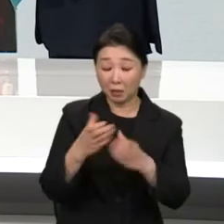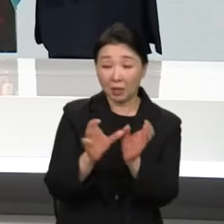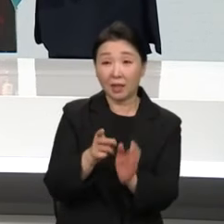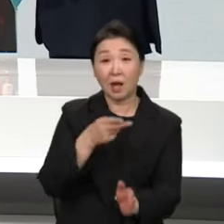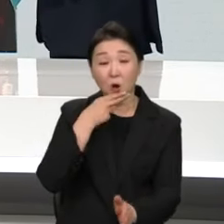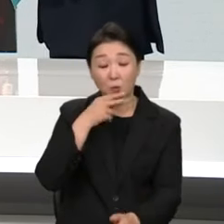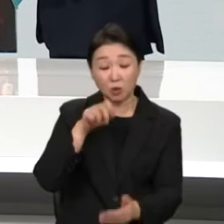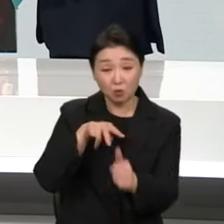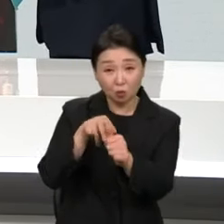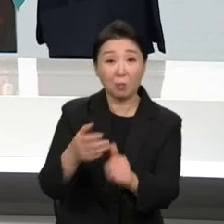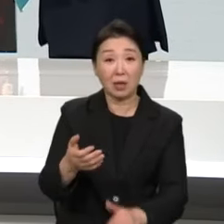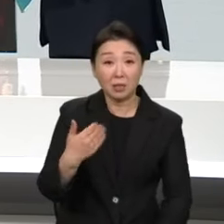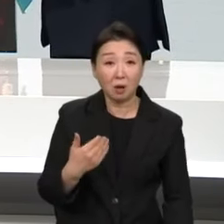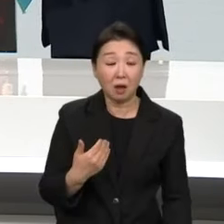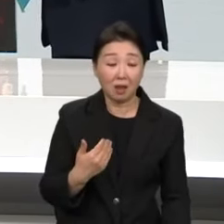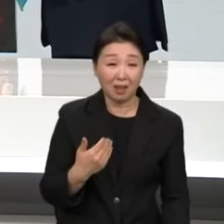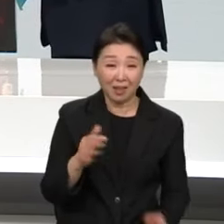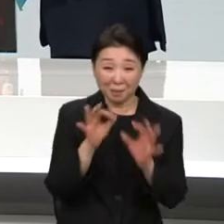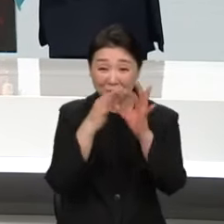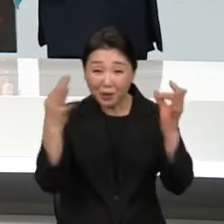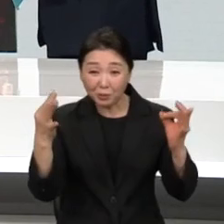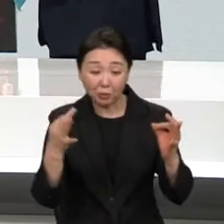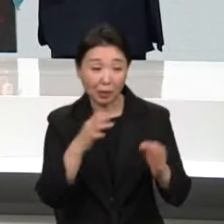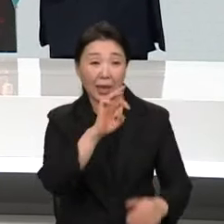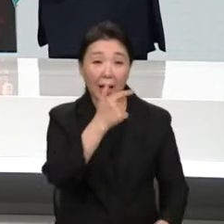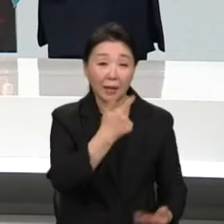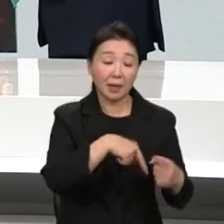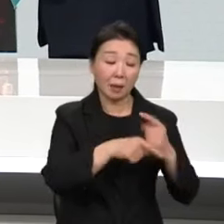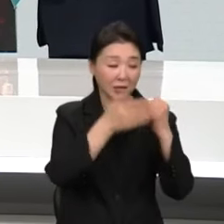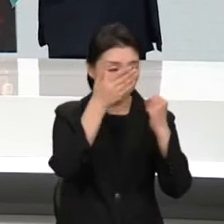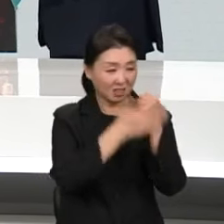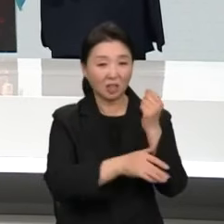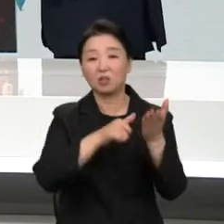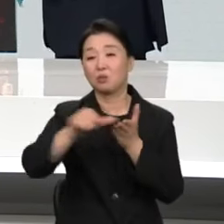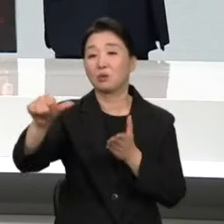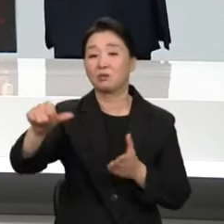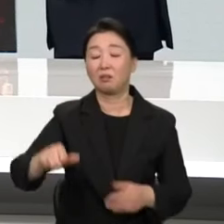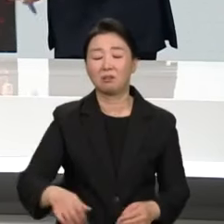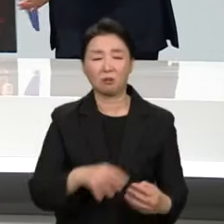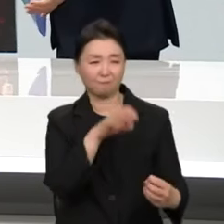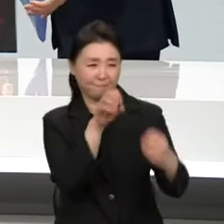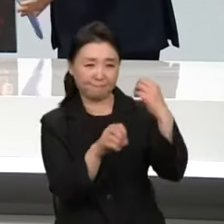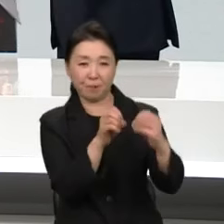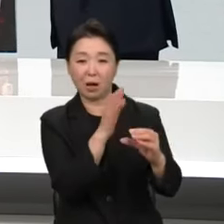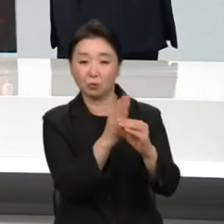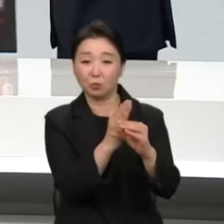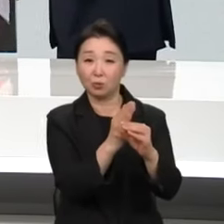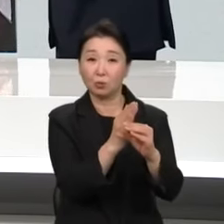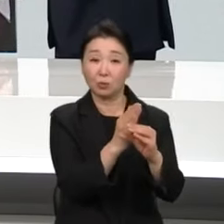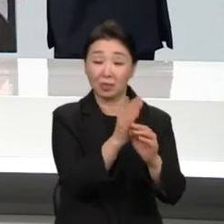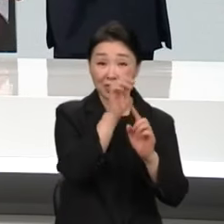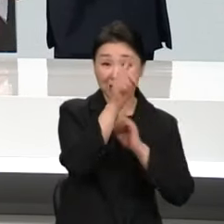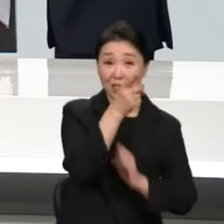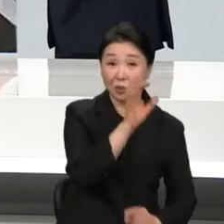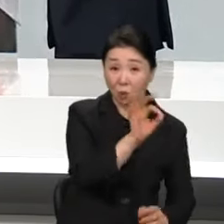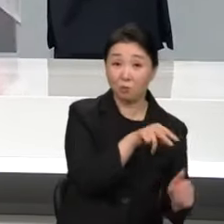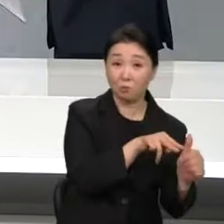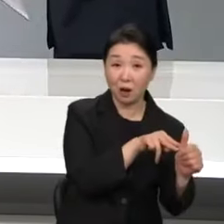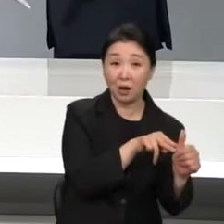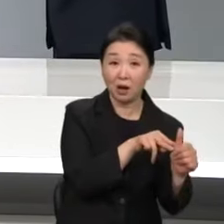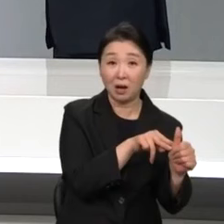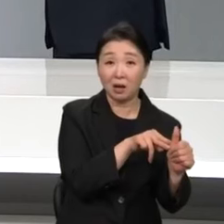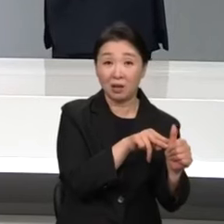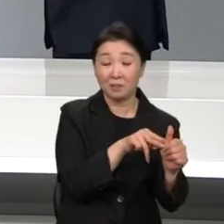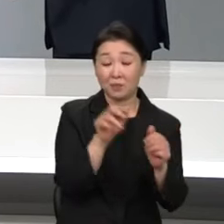페이스북에서 한 위원장과 같이 찍었던 사진들을 다 삭제하기도 했습니다 각을 세우고 있는 거죠 자 반면에 이용 후원은 중석